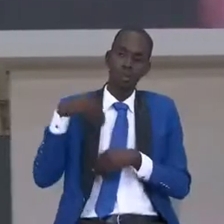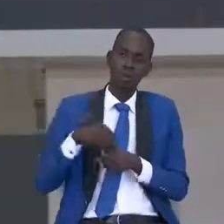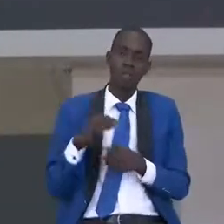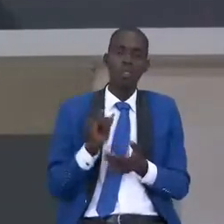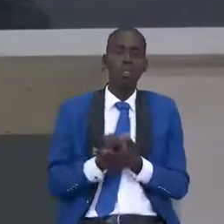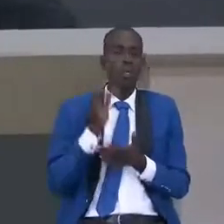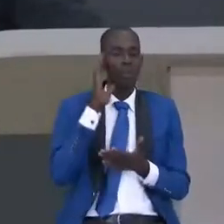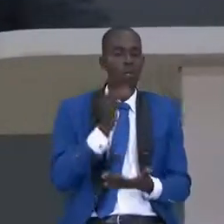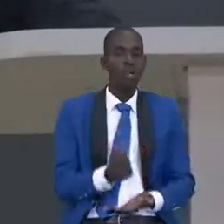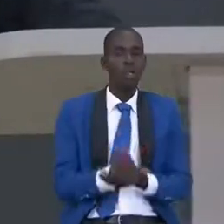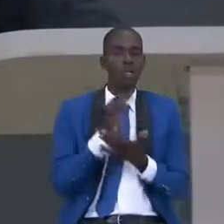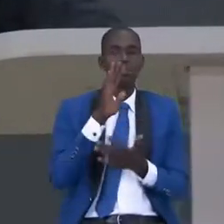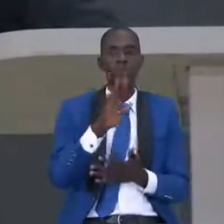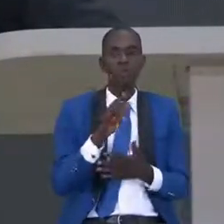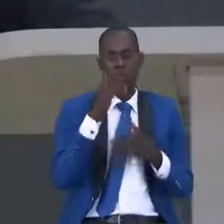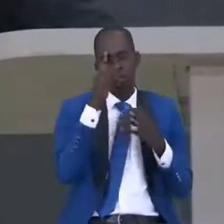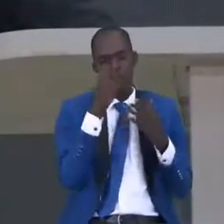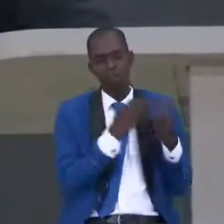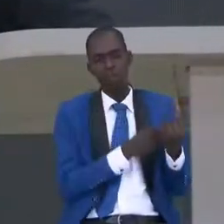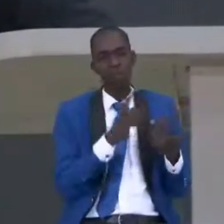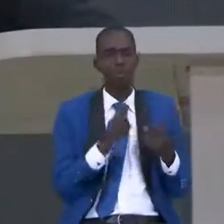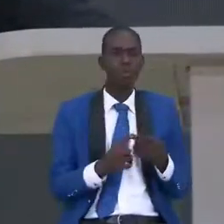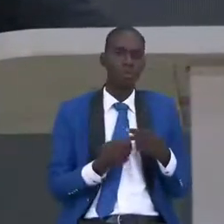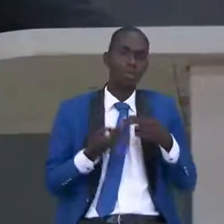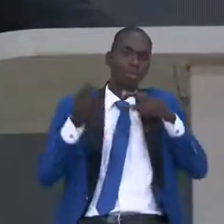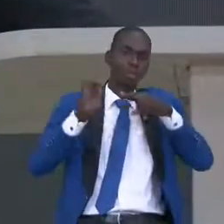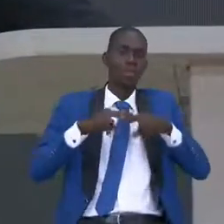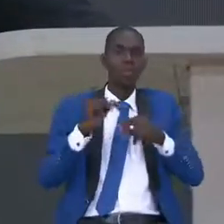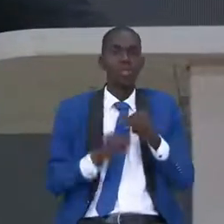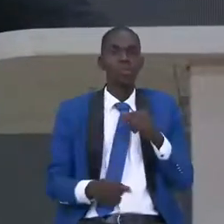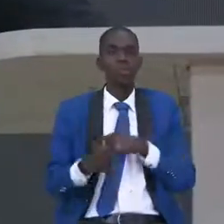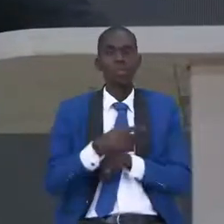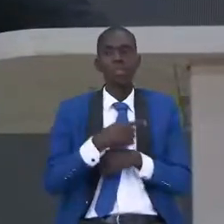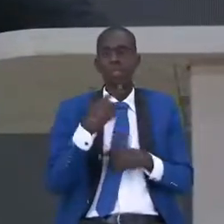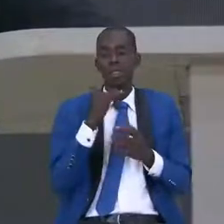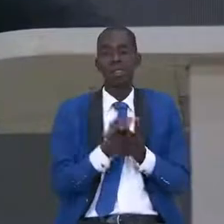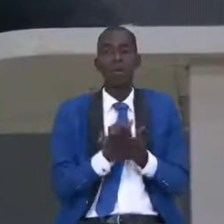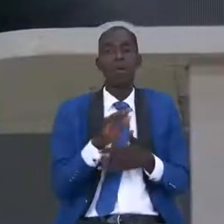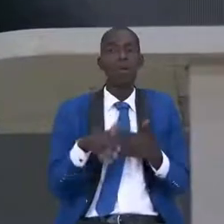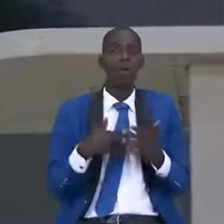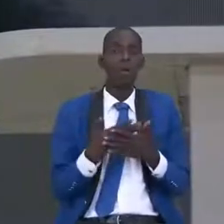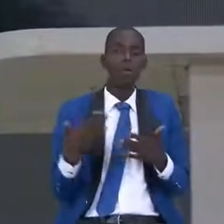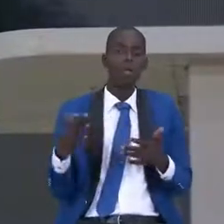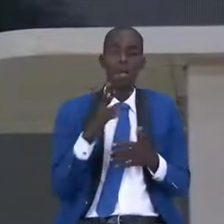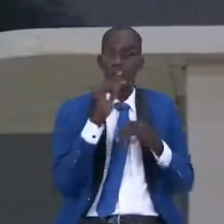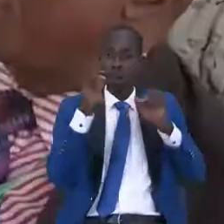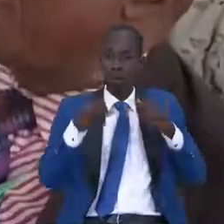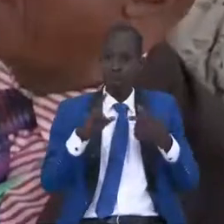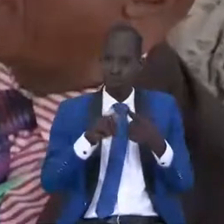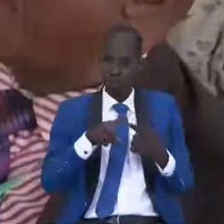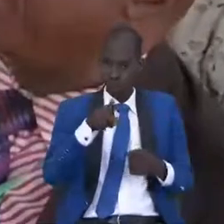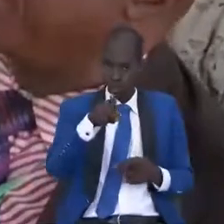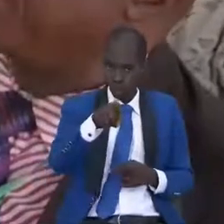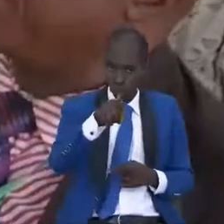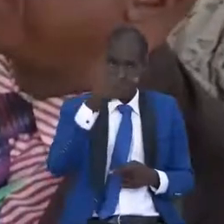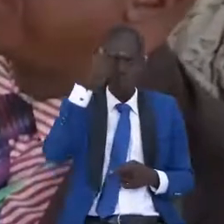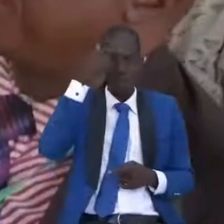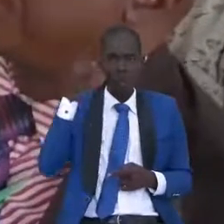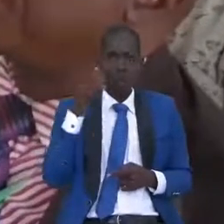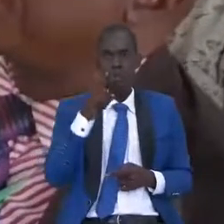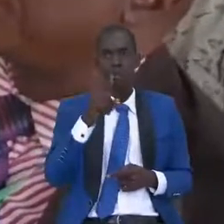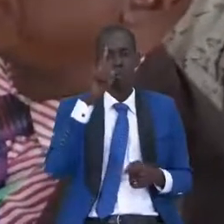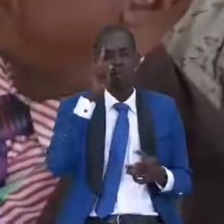jour. Il dit, tout est possible à toi parce que tu crois. Et à partir